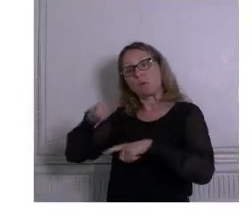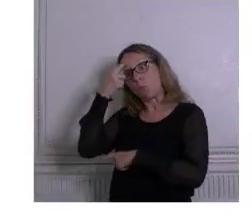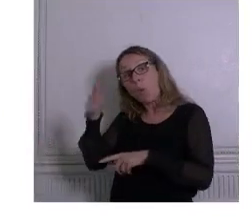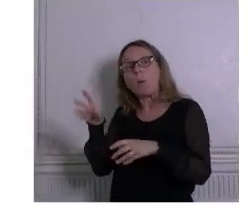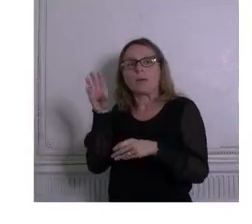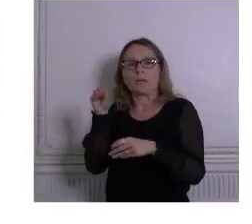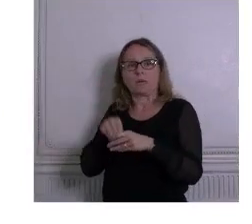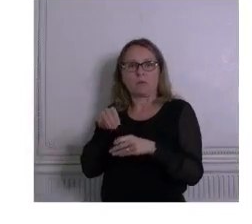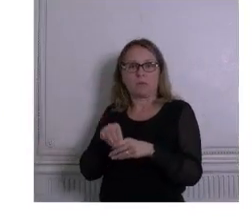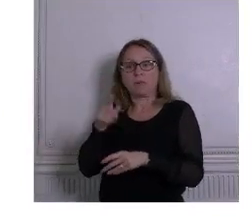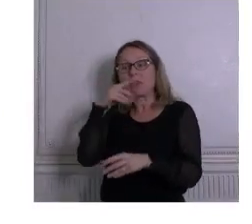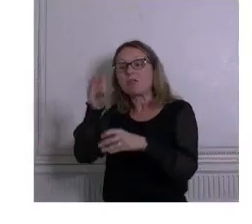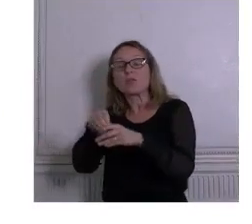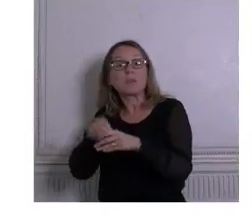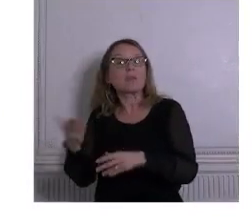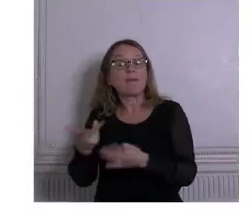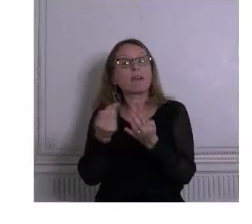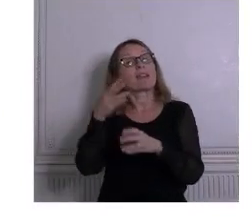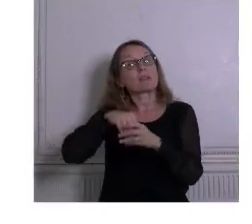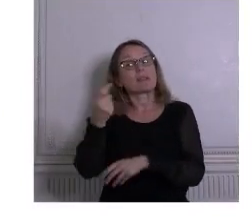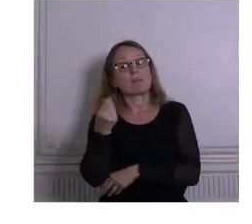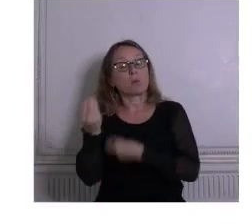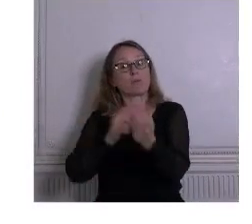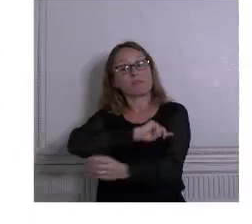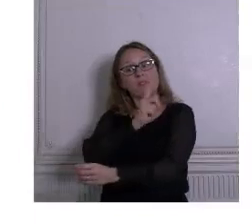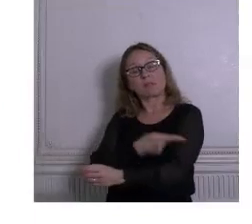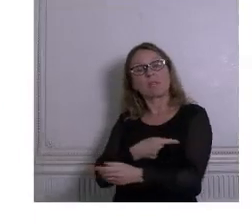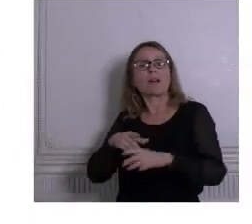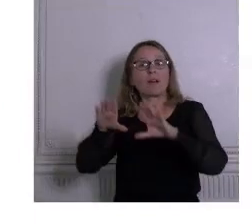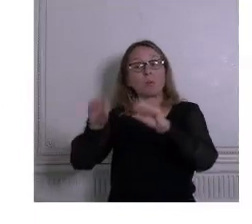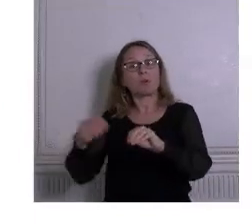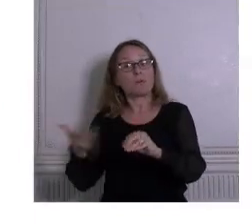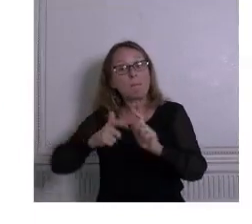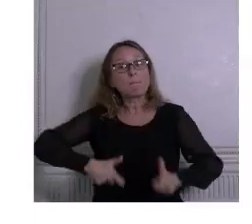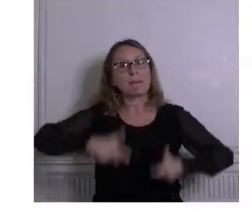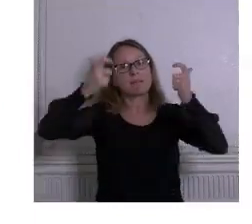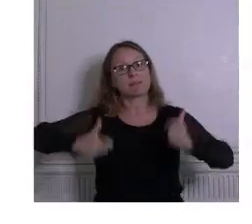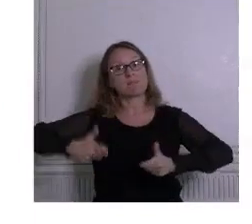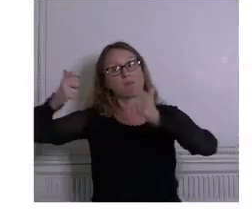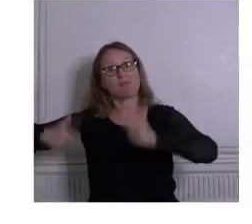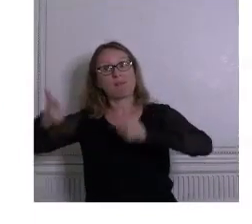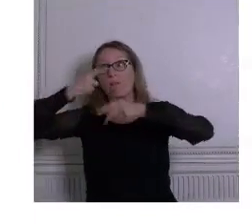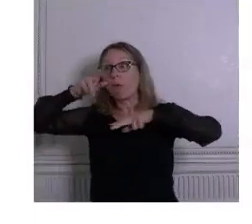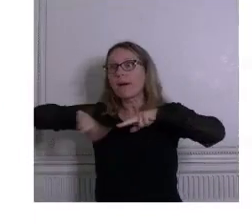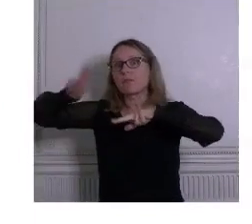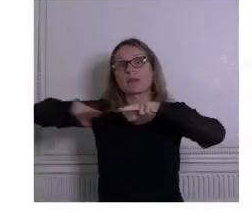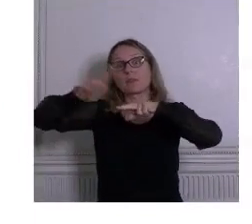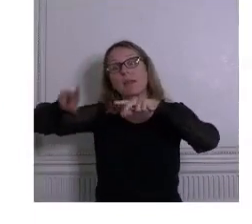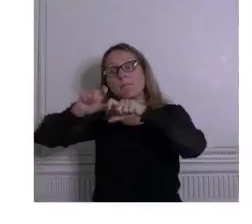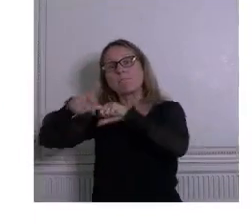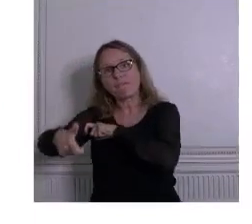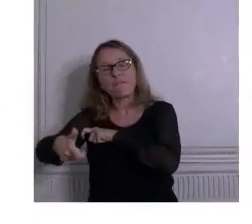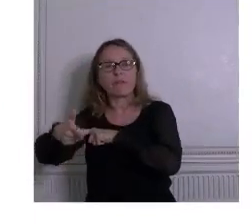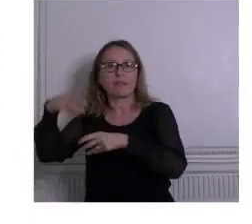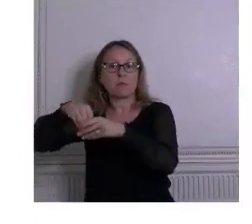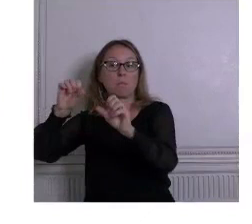d'une compensation de l'État sur la DGF, puisque c'est donc à la ville et au CCS de trouver ses propres ressources. On peut toujours considérer que les collectivités